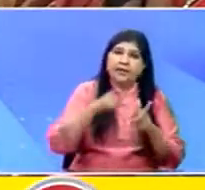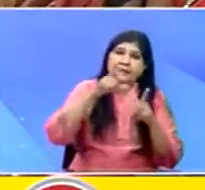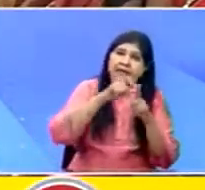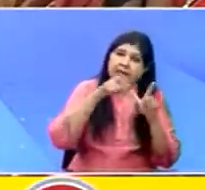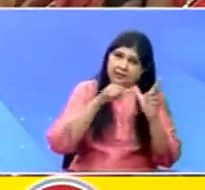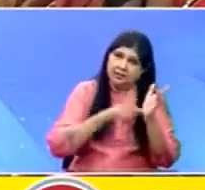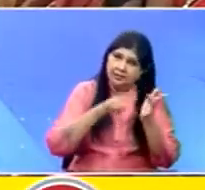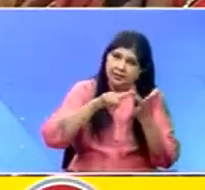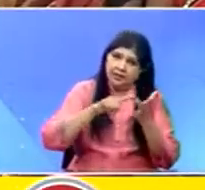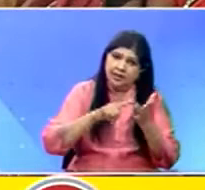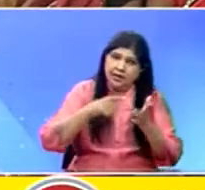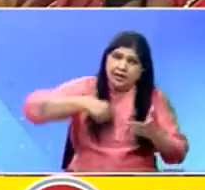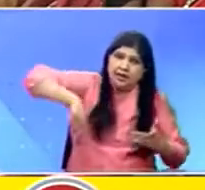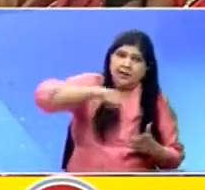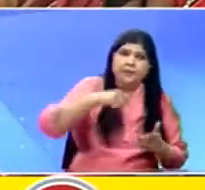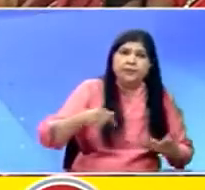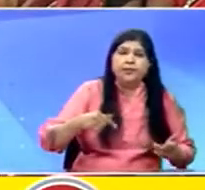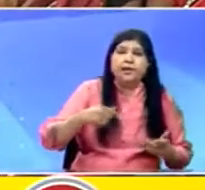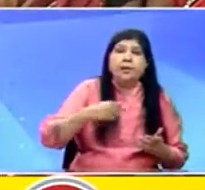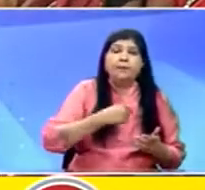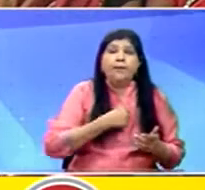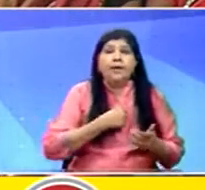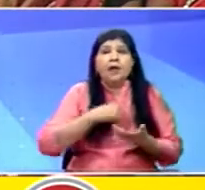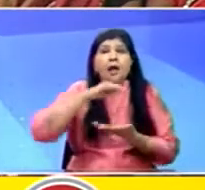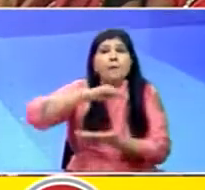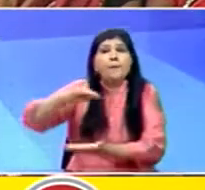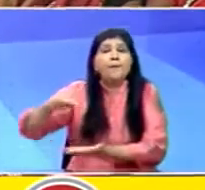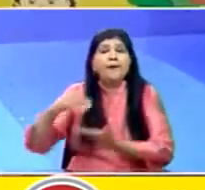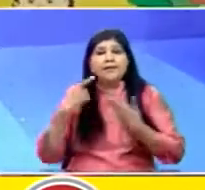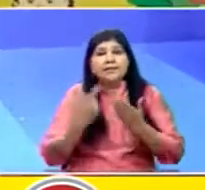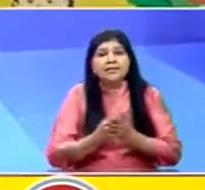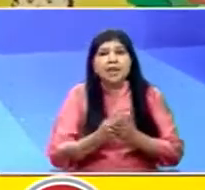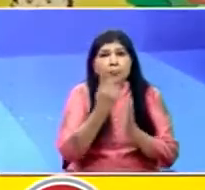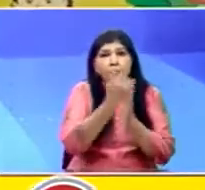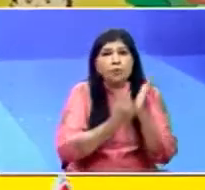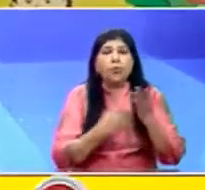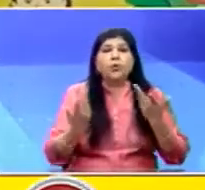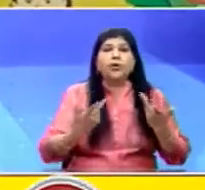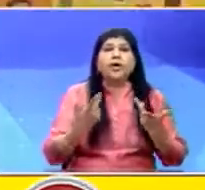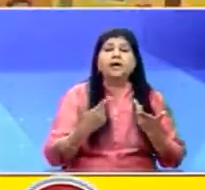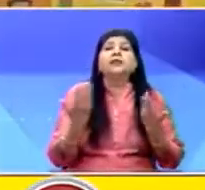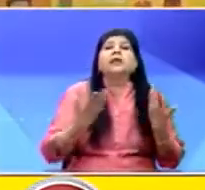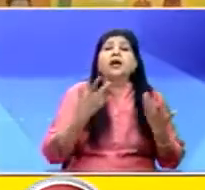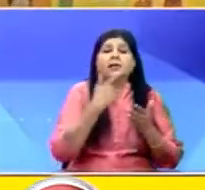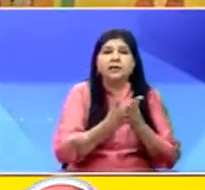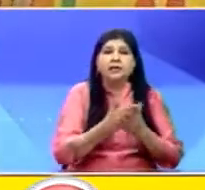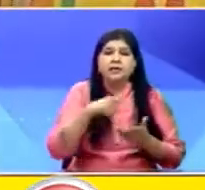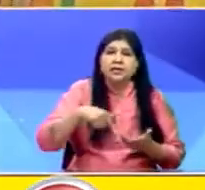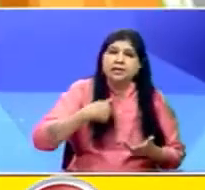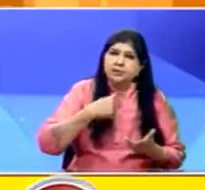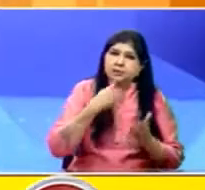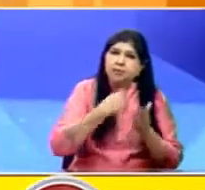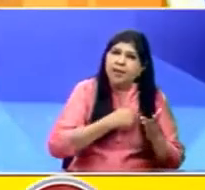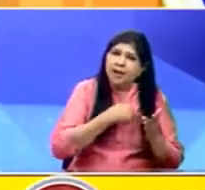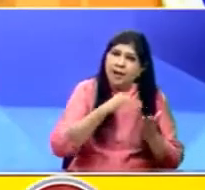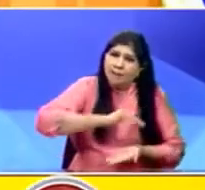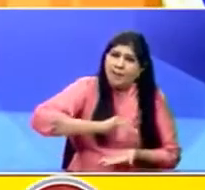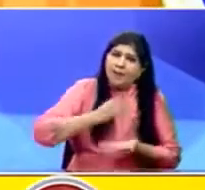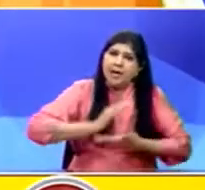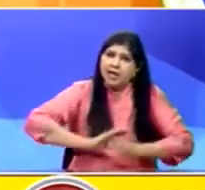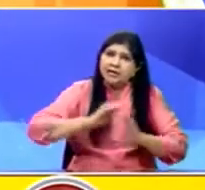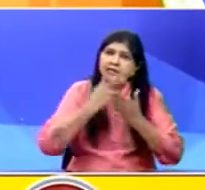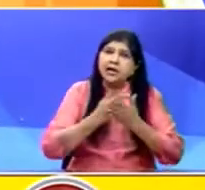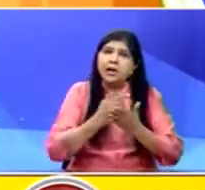में मेरा बच्चा अभियान, इस मेरा बच्चा अभियान में इसका